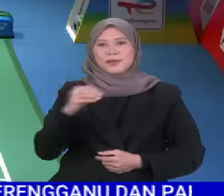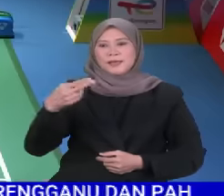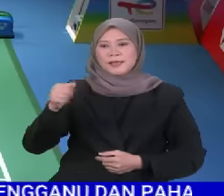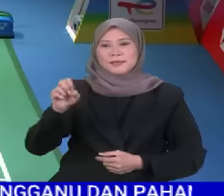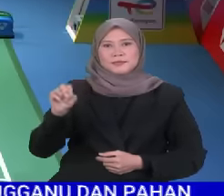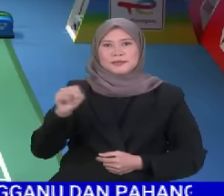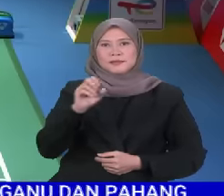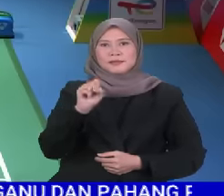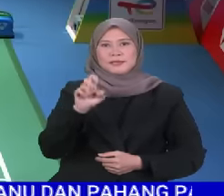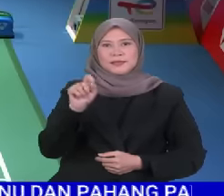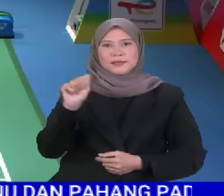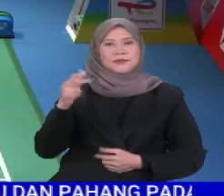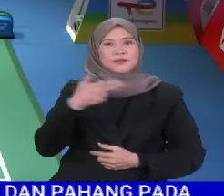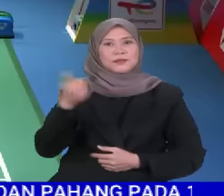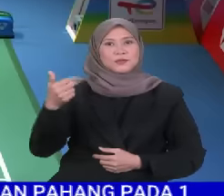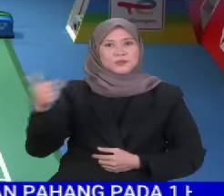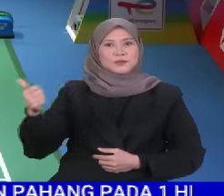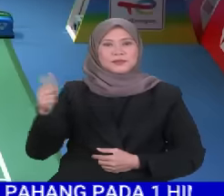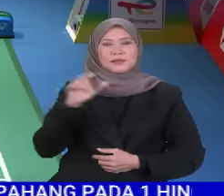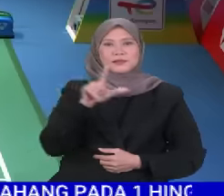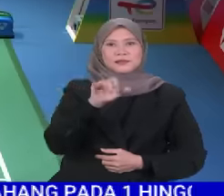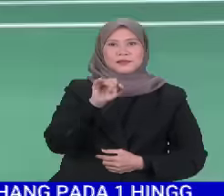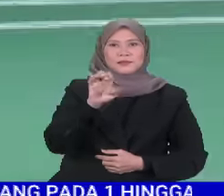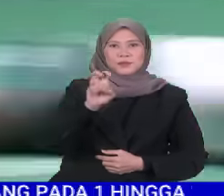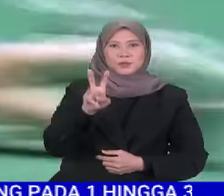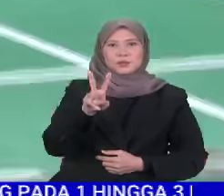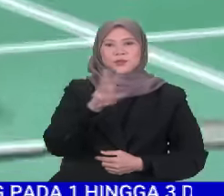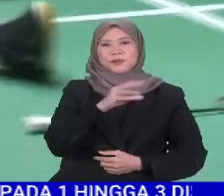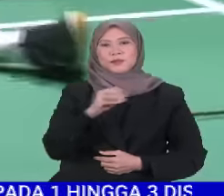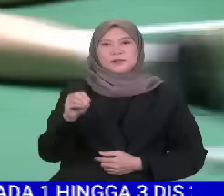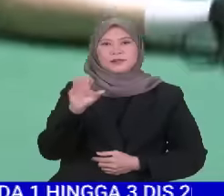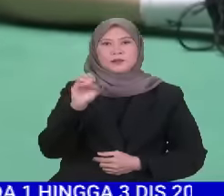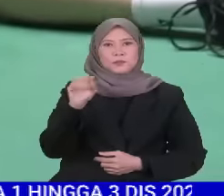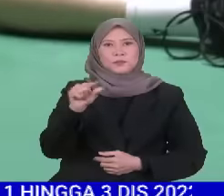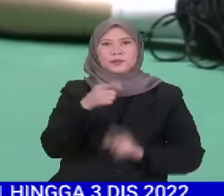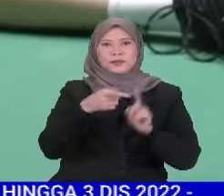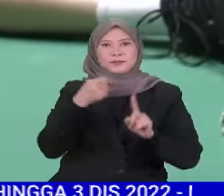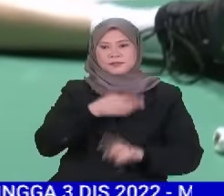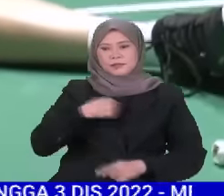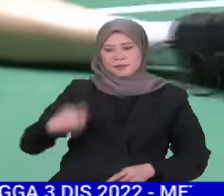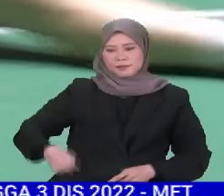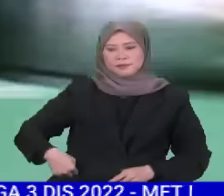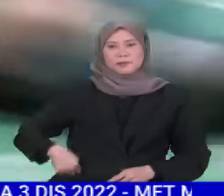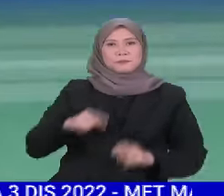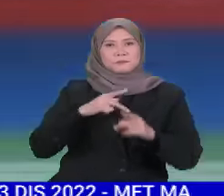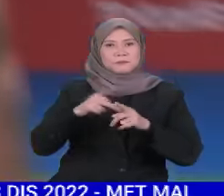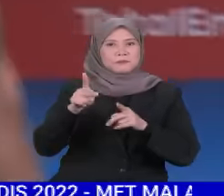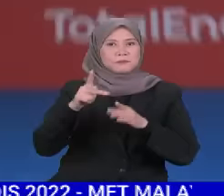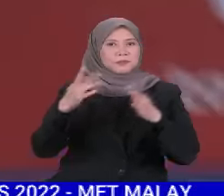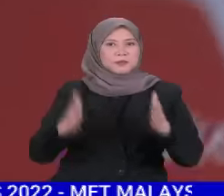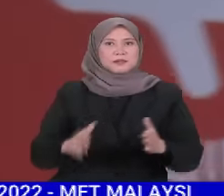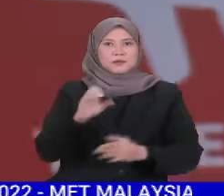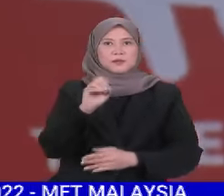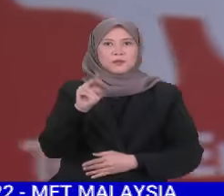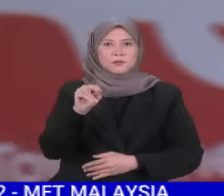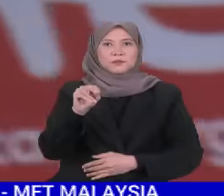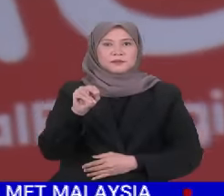Setiawan dari Indonesia you can dan oi dari Cina dan gandengan profesional